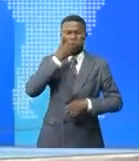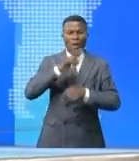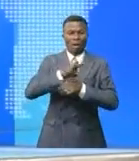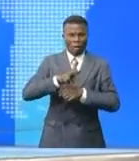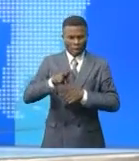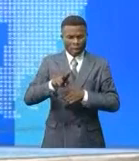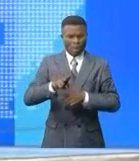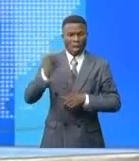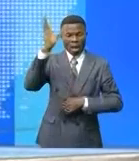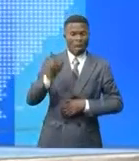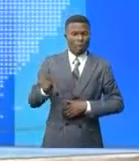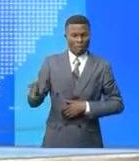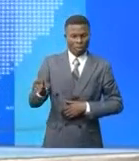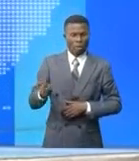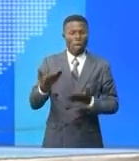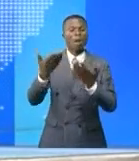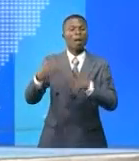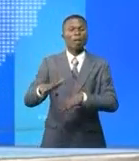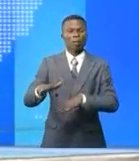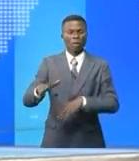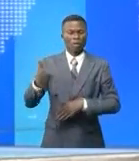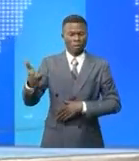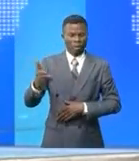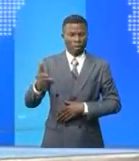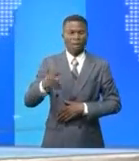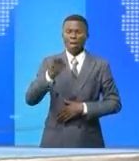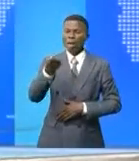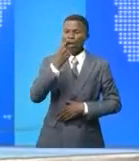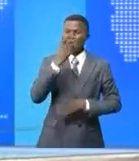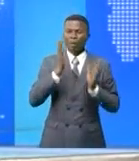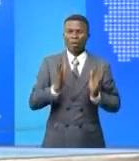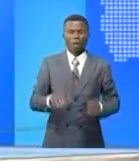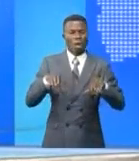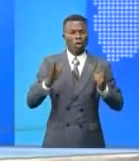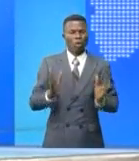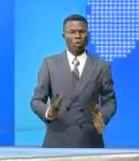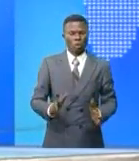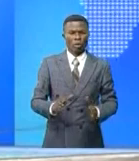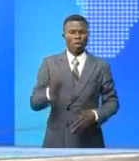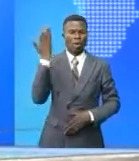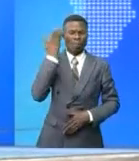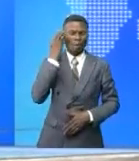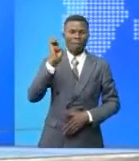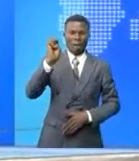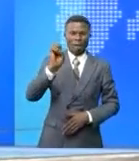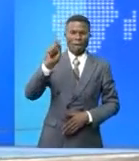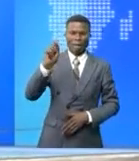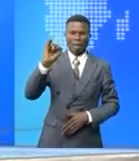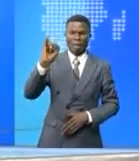preuves en matière de traitement contre la Covid-19, le pharmacien congolais Étienne Flaubert